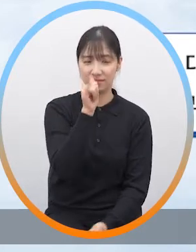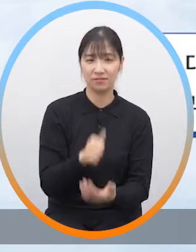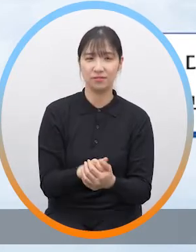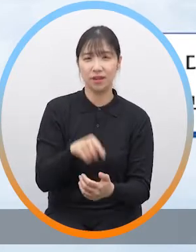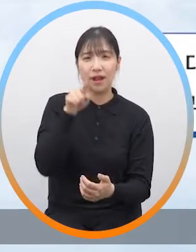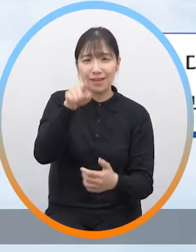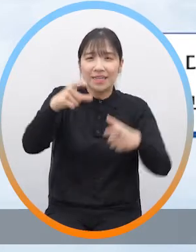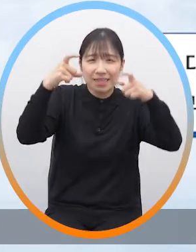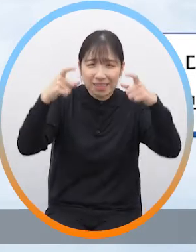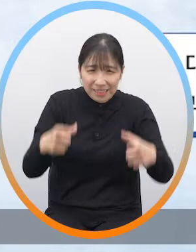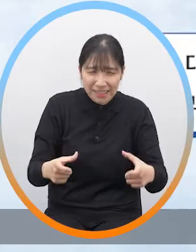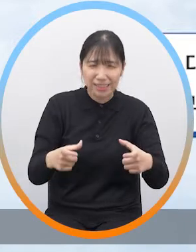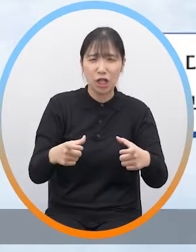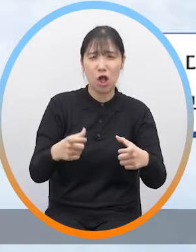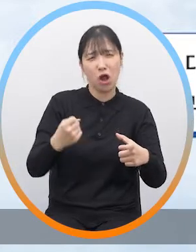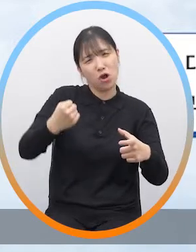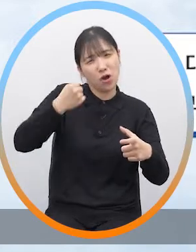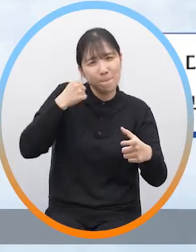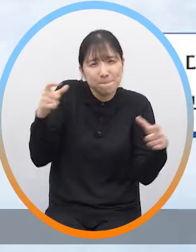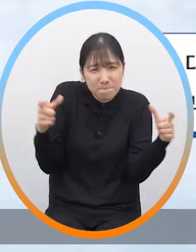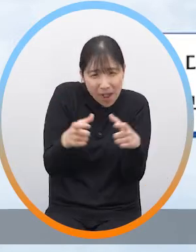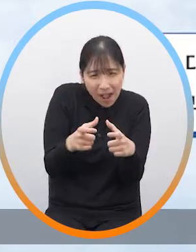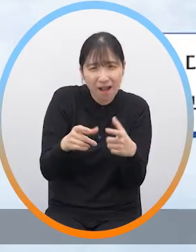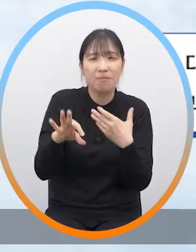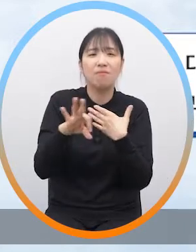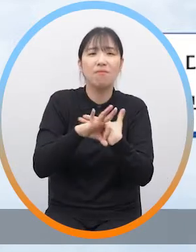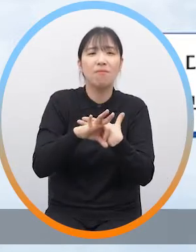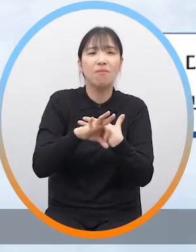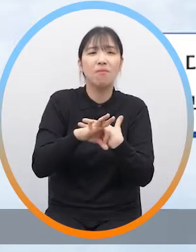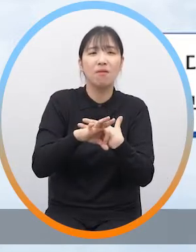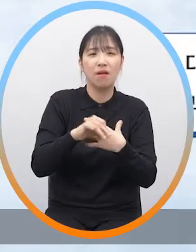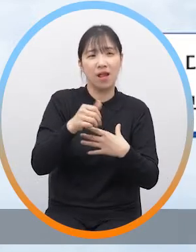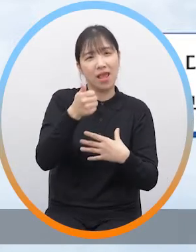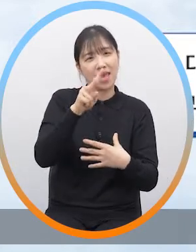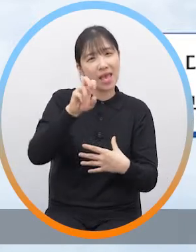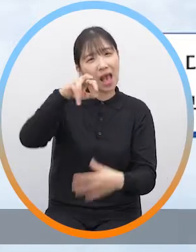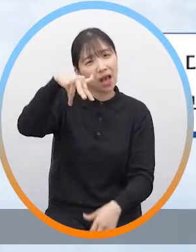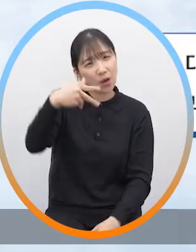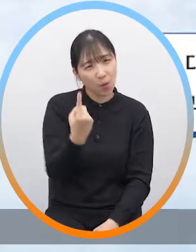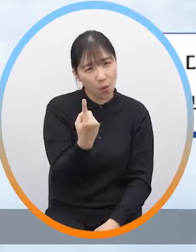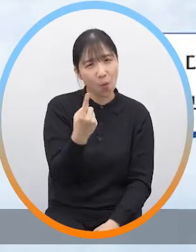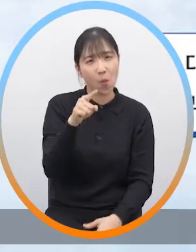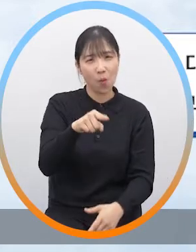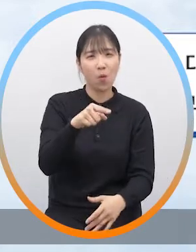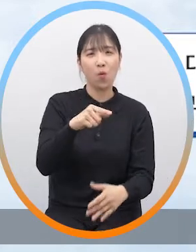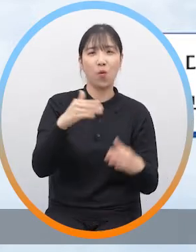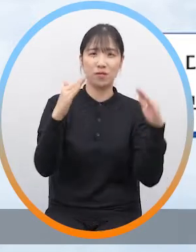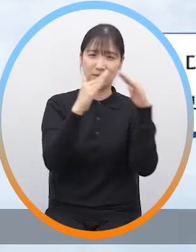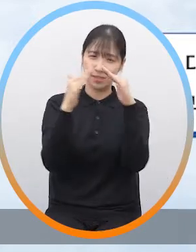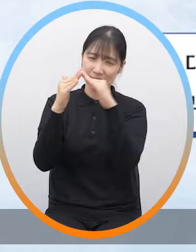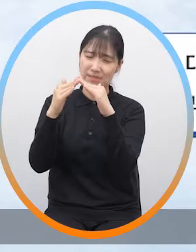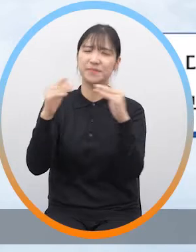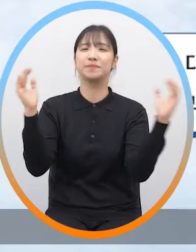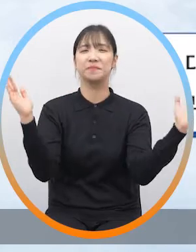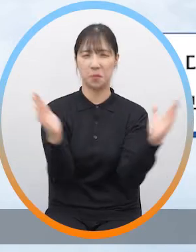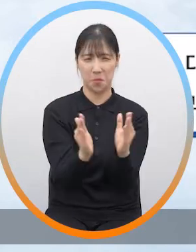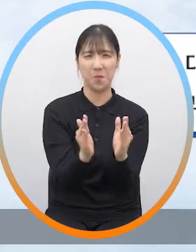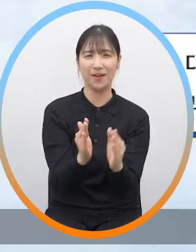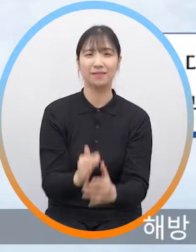어떤 위상, 분연의 위상이 작으면 작을수록 향교의 대성전과 동무, 서무의 규모도